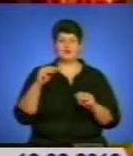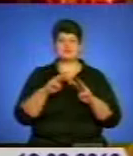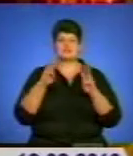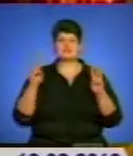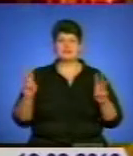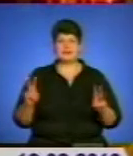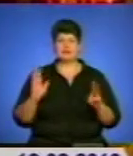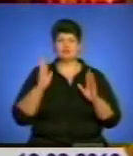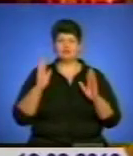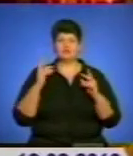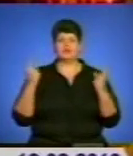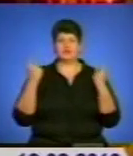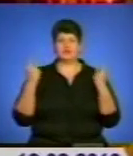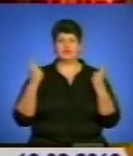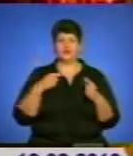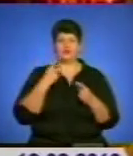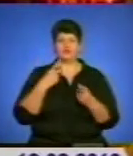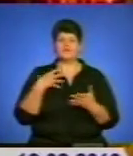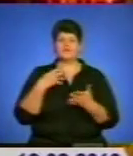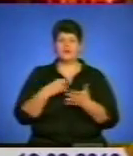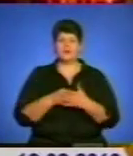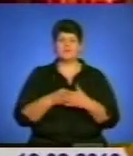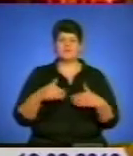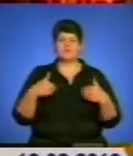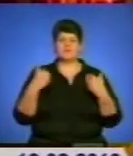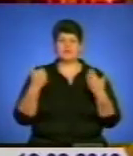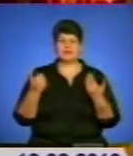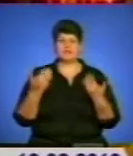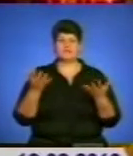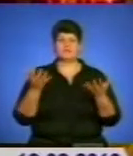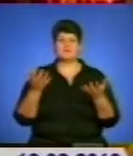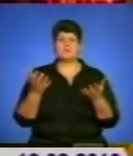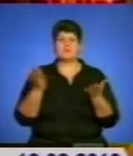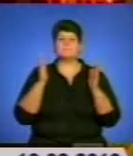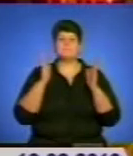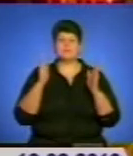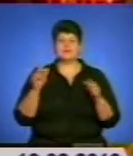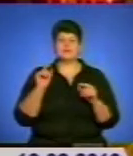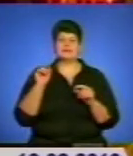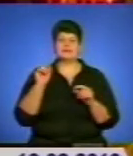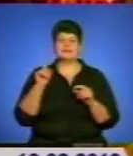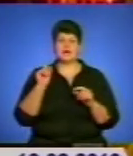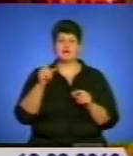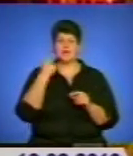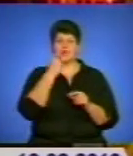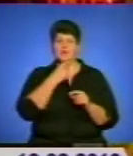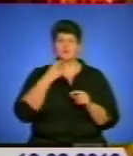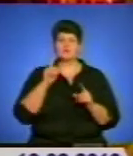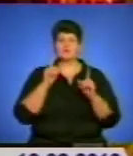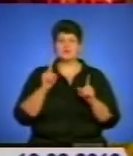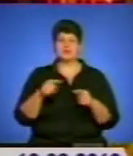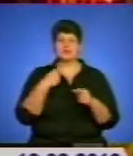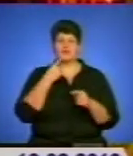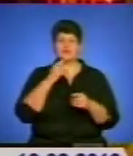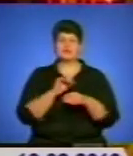як каже у своєму посланні один з апостолів, восходити від сили в силу, бути златоустими, щоб тільки говорити завжди щось